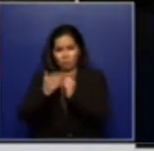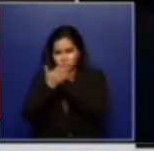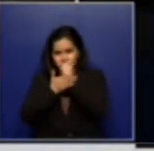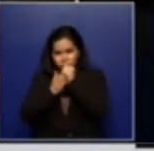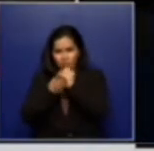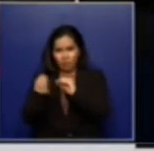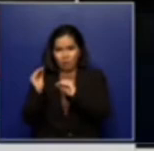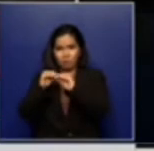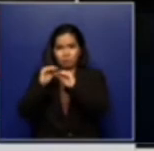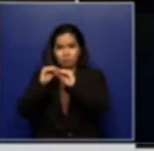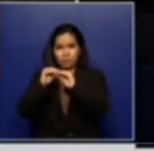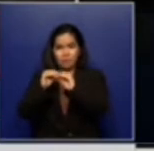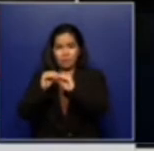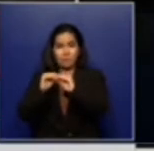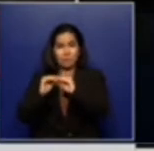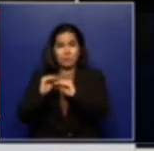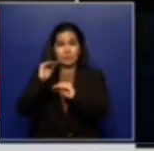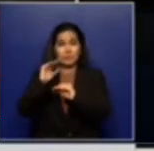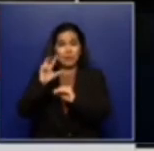ร้านถึง 30